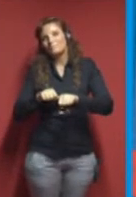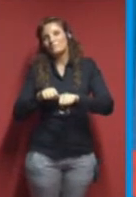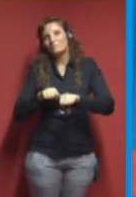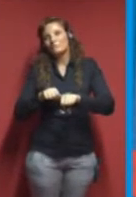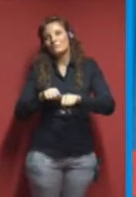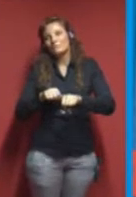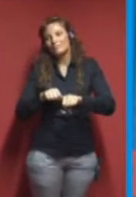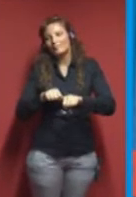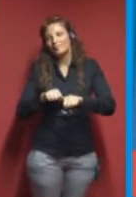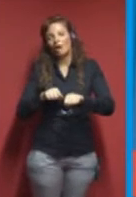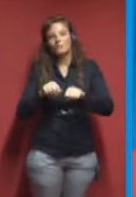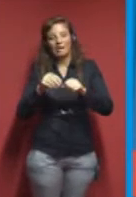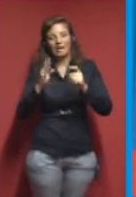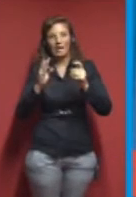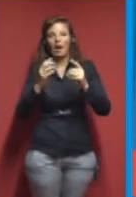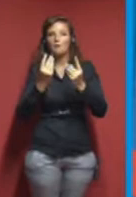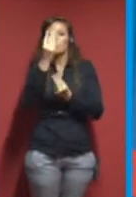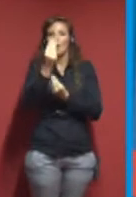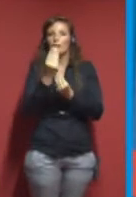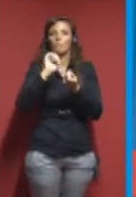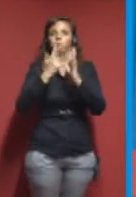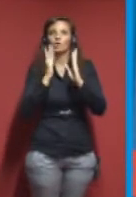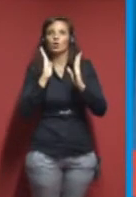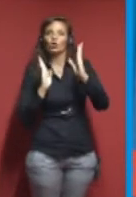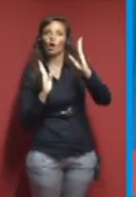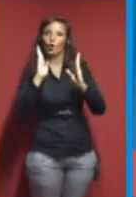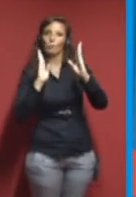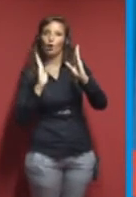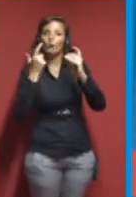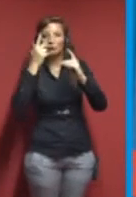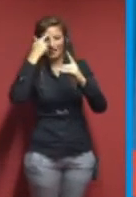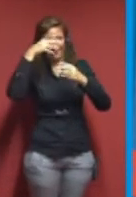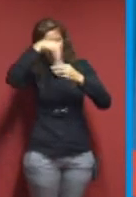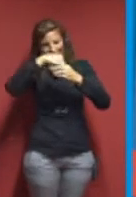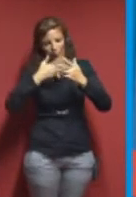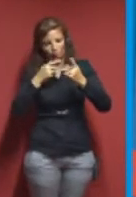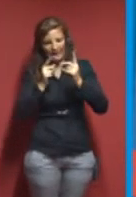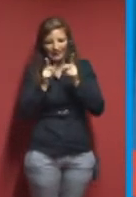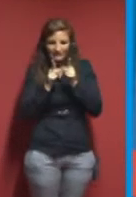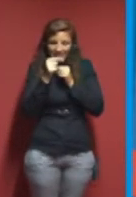una robotizzazione delle bambole perché abbiamo delle schede elettroniche all'interno